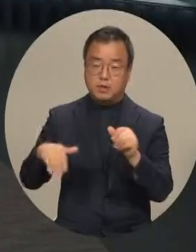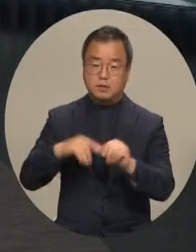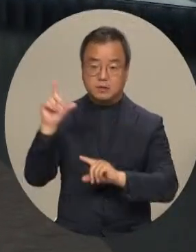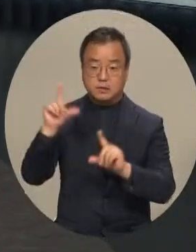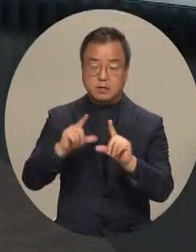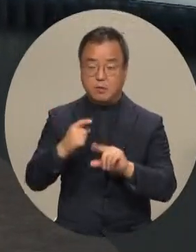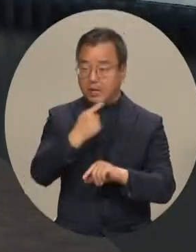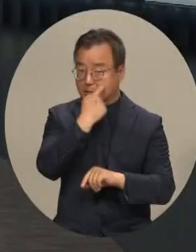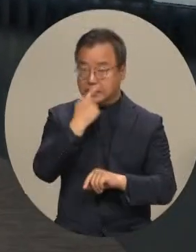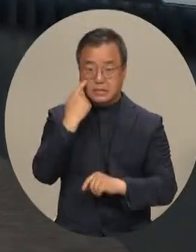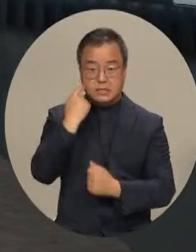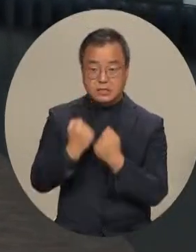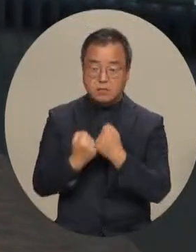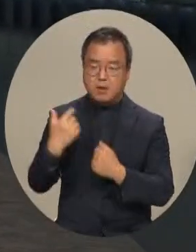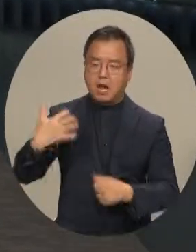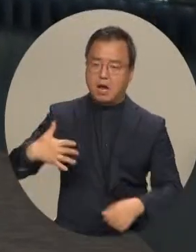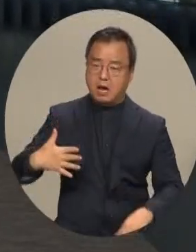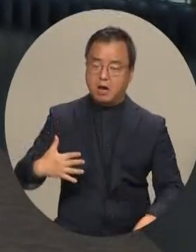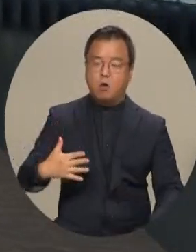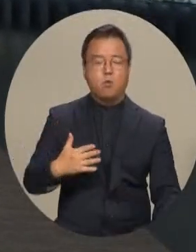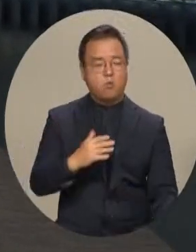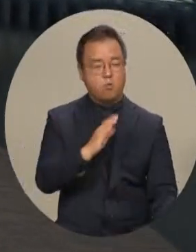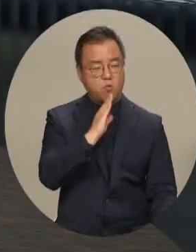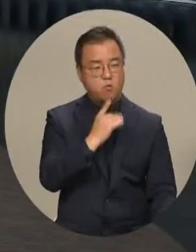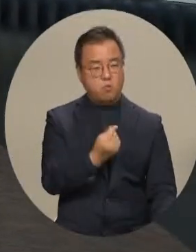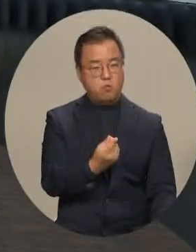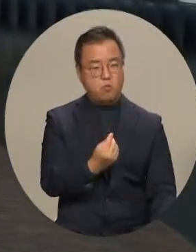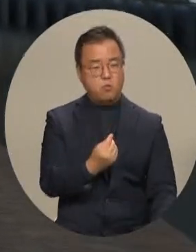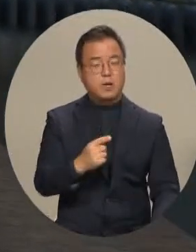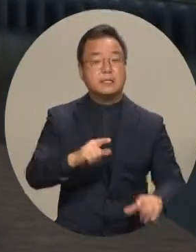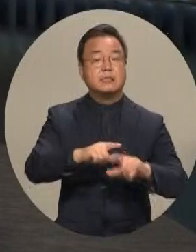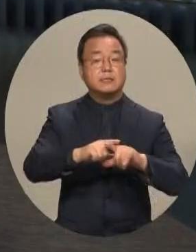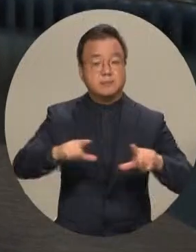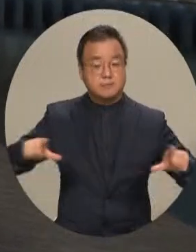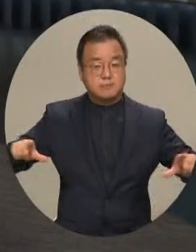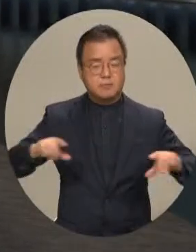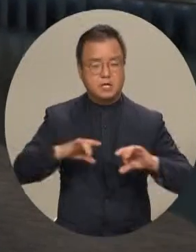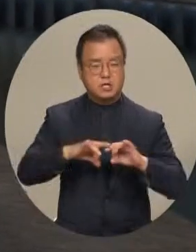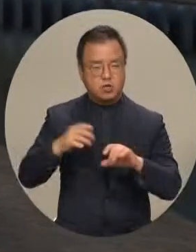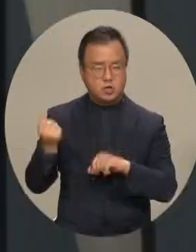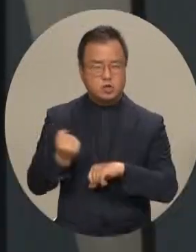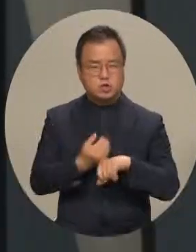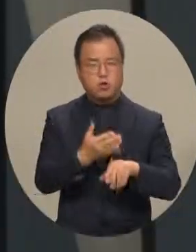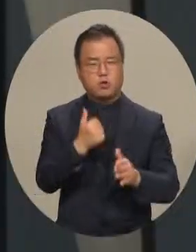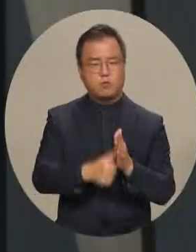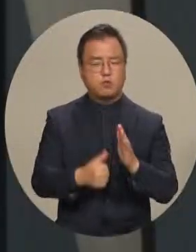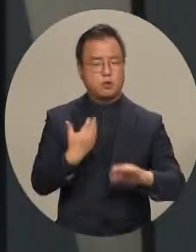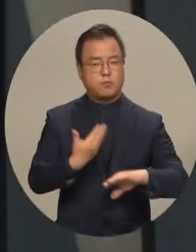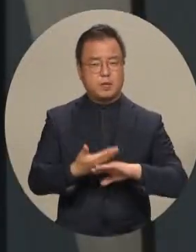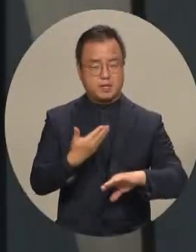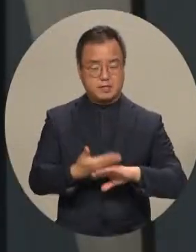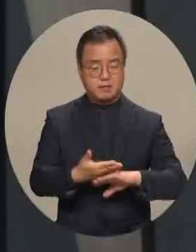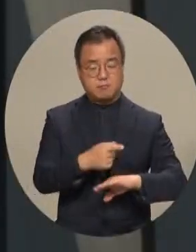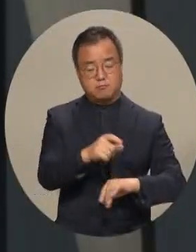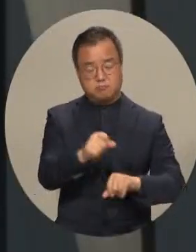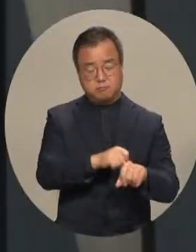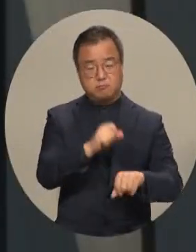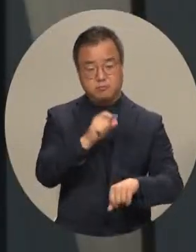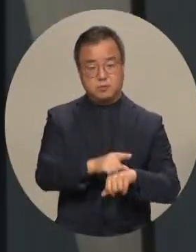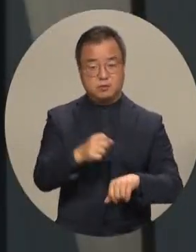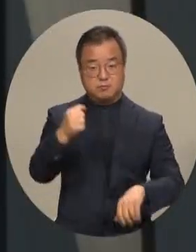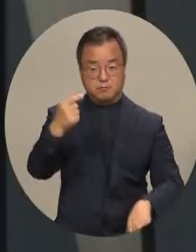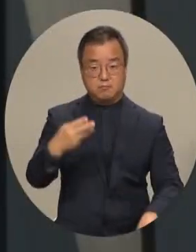되지 않았다 이렇게 볼 수 있겠네요네 그렇습니다 일반 전기전도체와는 차별적인 초전도체가 가진 특성들이